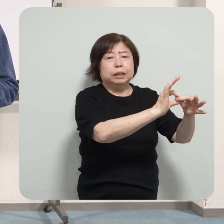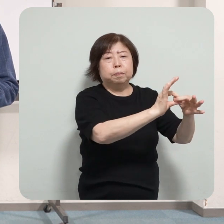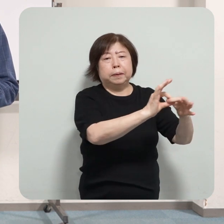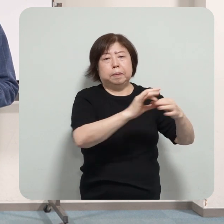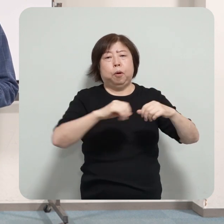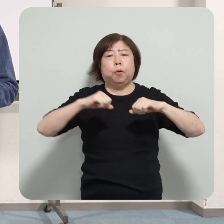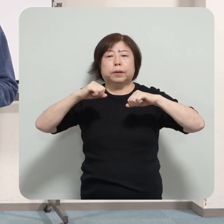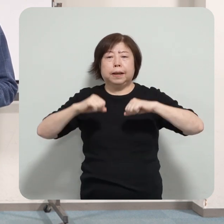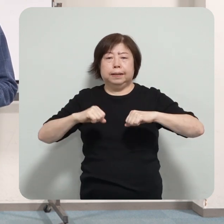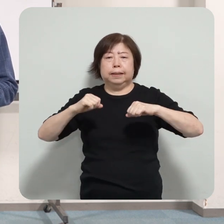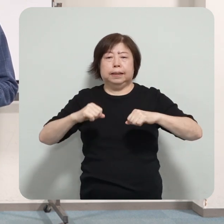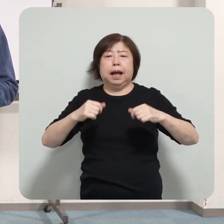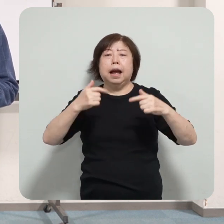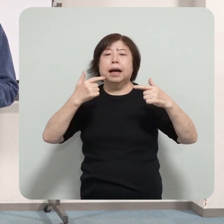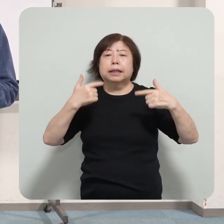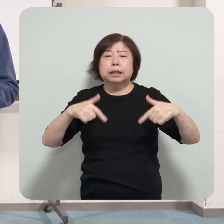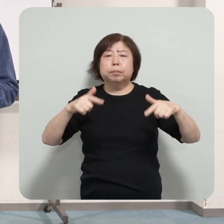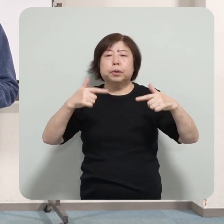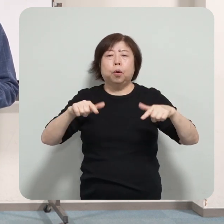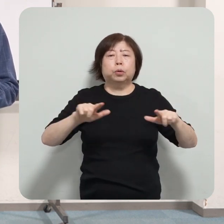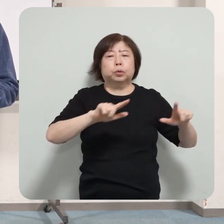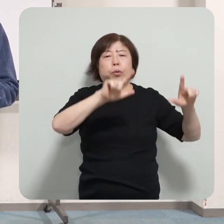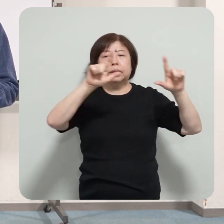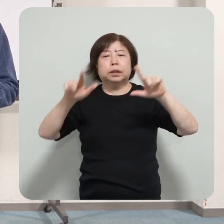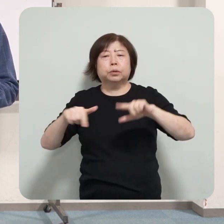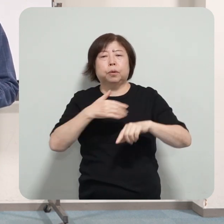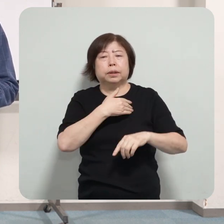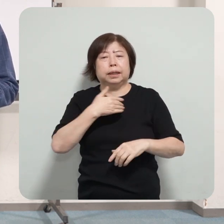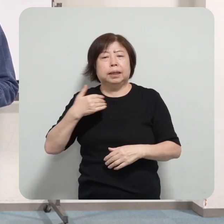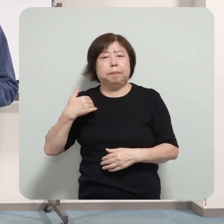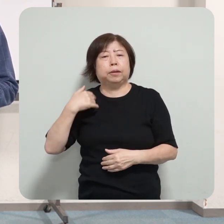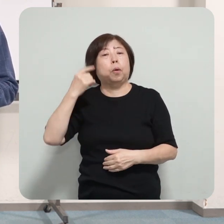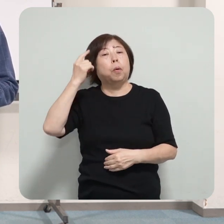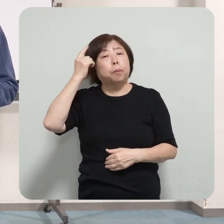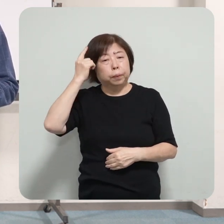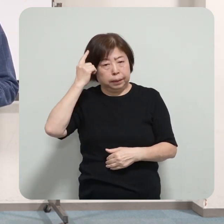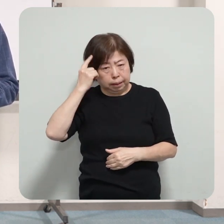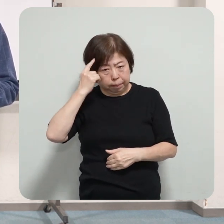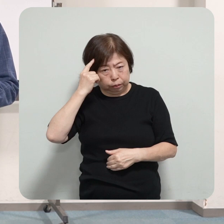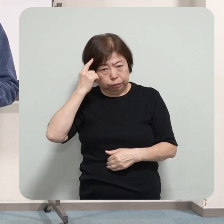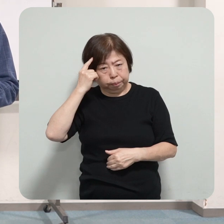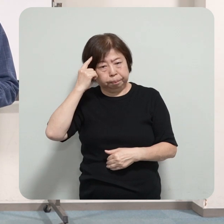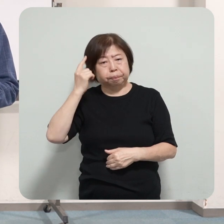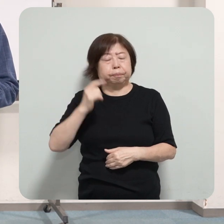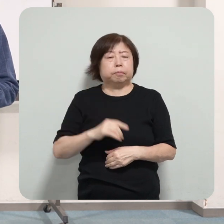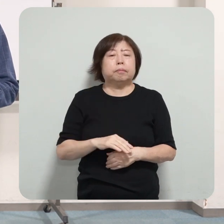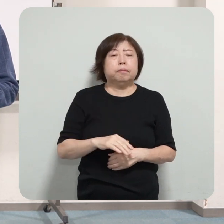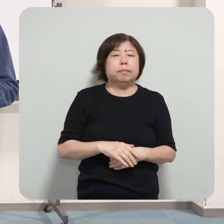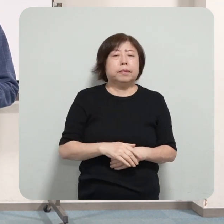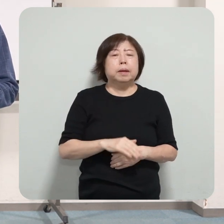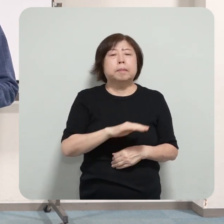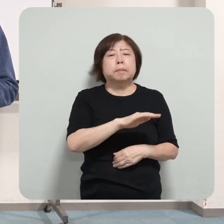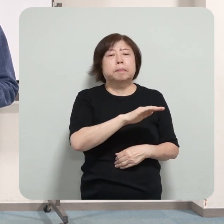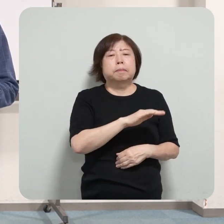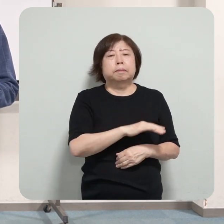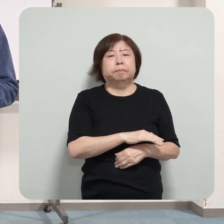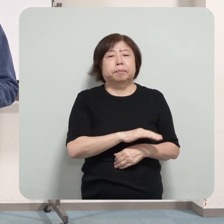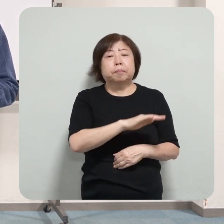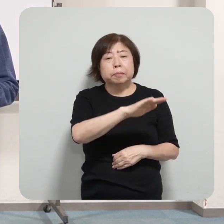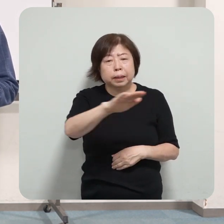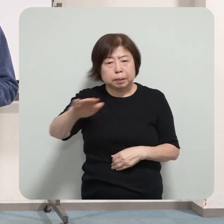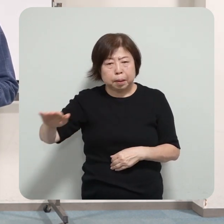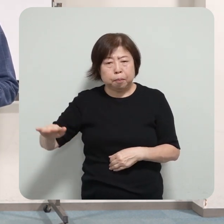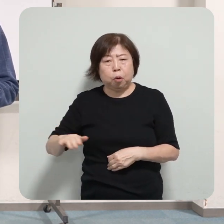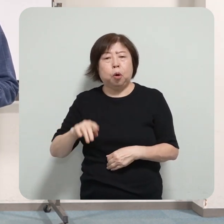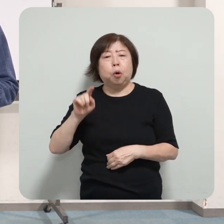じて、いつまでも元気な日々を過ごせるようにできればなと思っています。どう